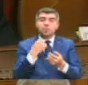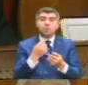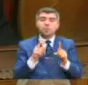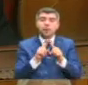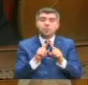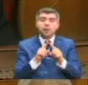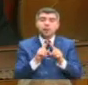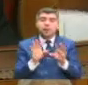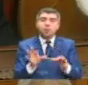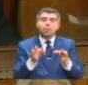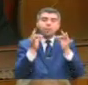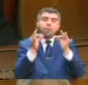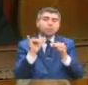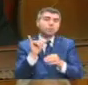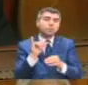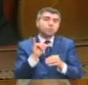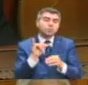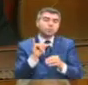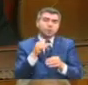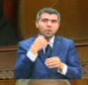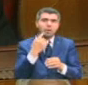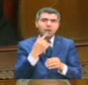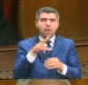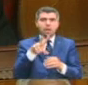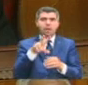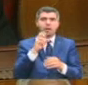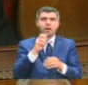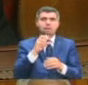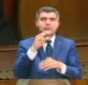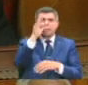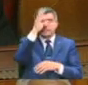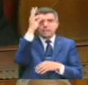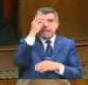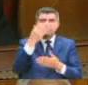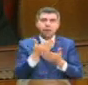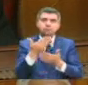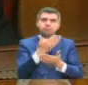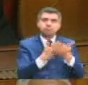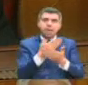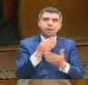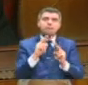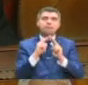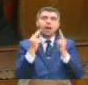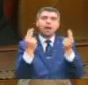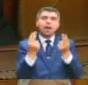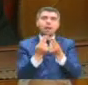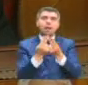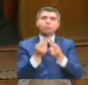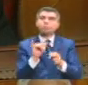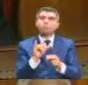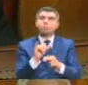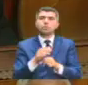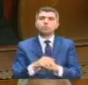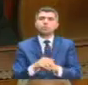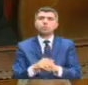بأنه السياسات العمومية ديال مختلف الدول، وهكا خصها تتكون في بلادنا، هي سياسة عمومية